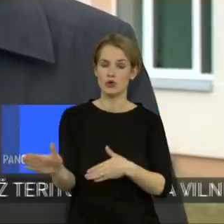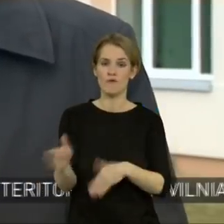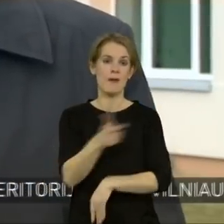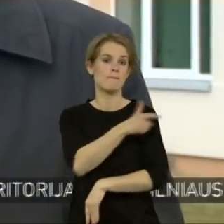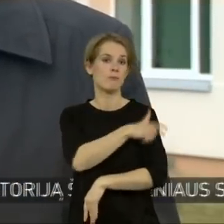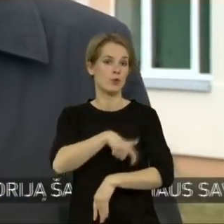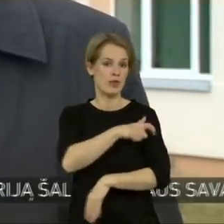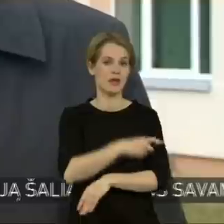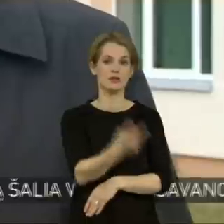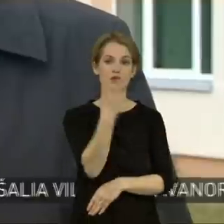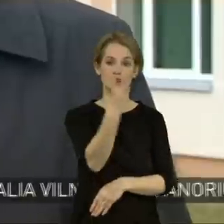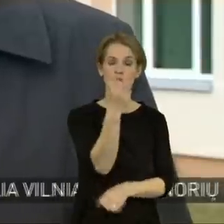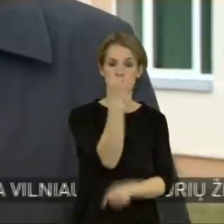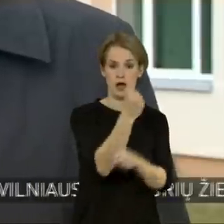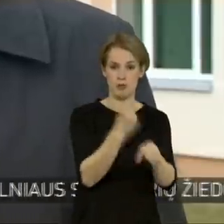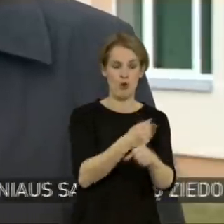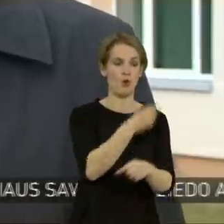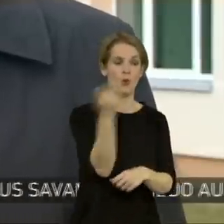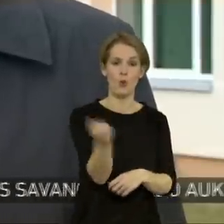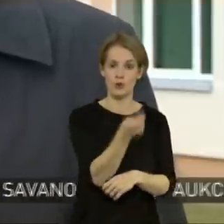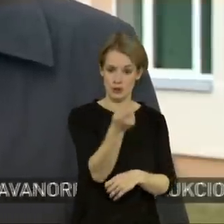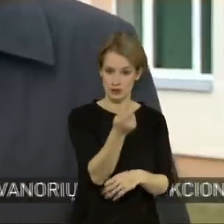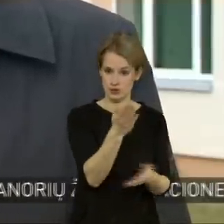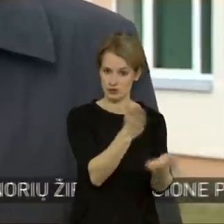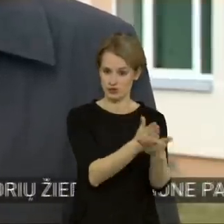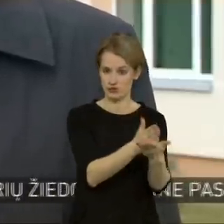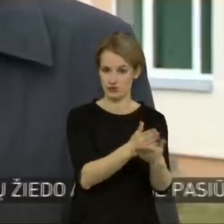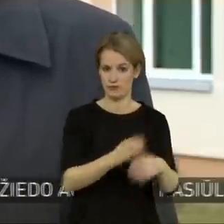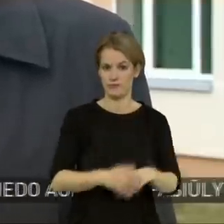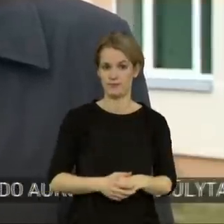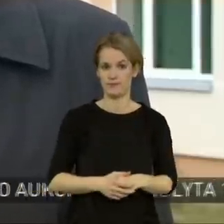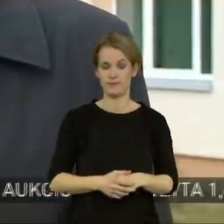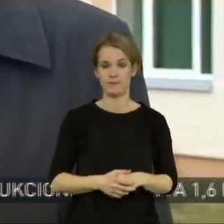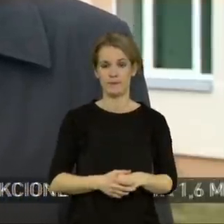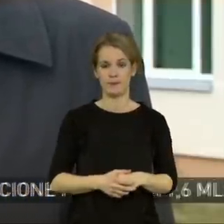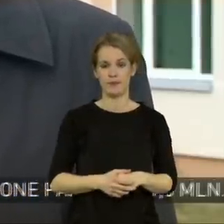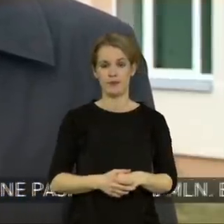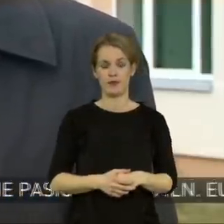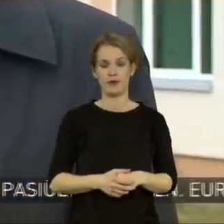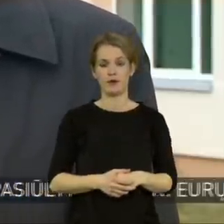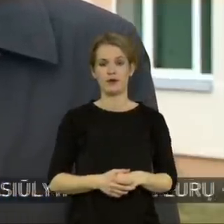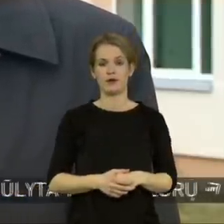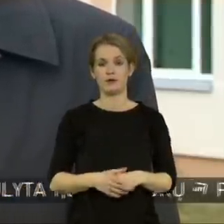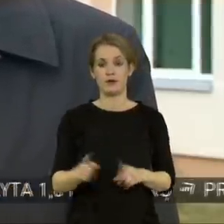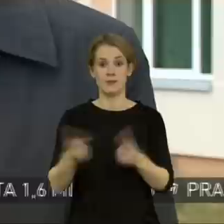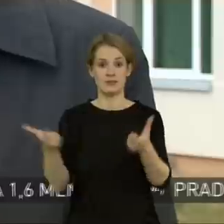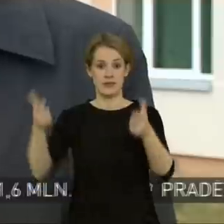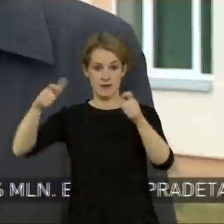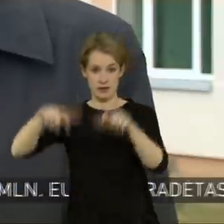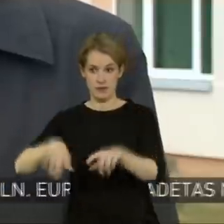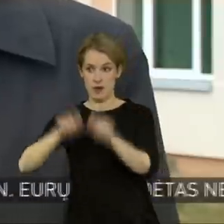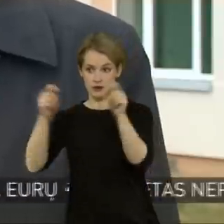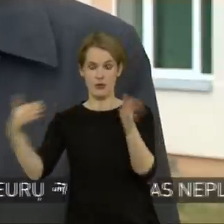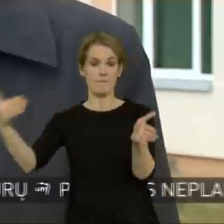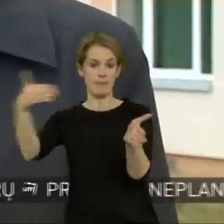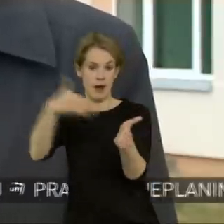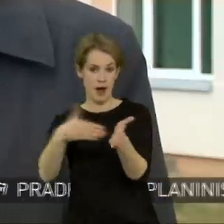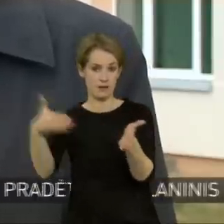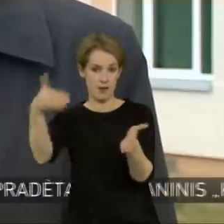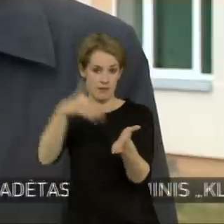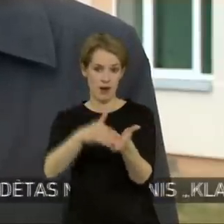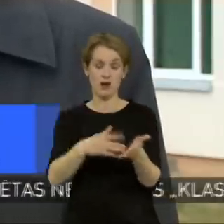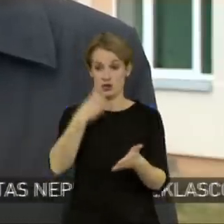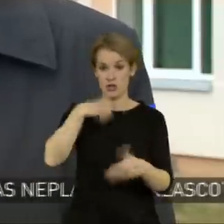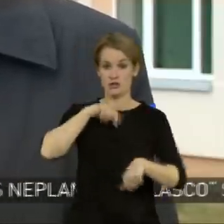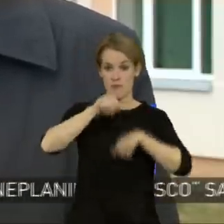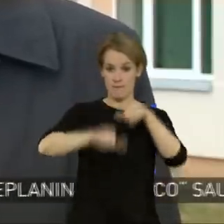taip mes jau pradėjome ir savivaldybė remt ugniagesių komandą ir galiausiai šiais metais